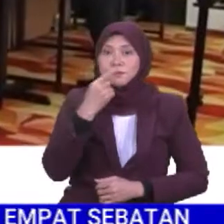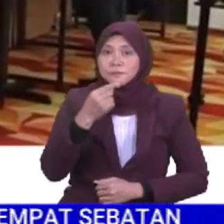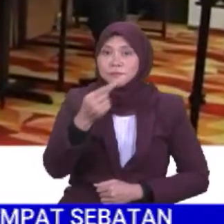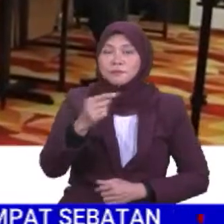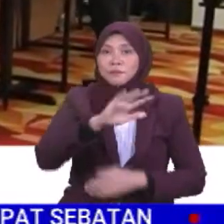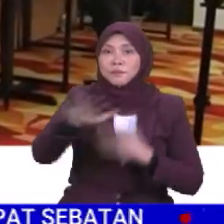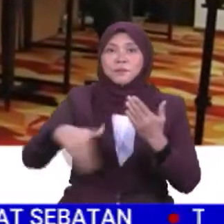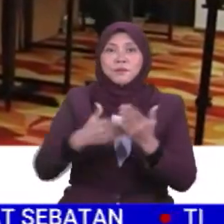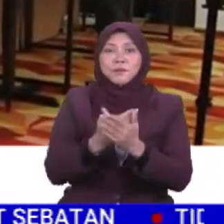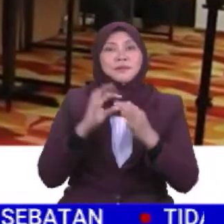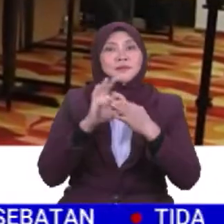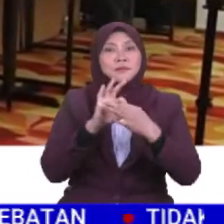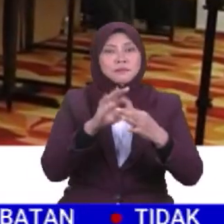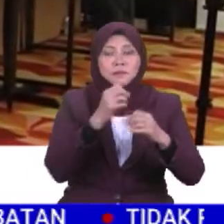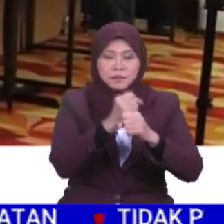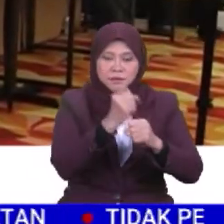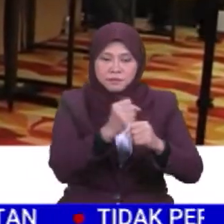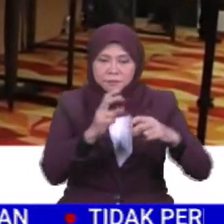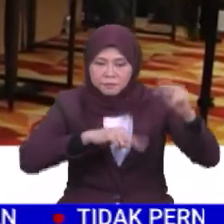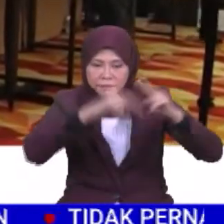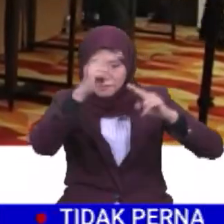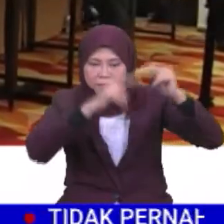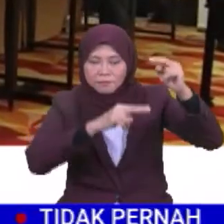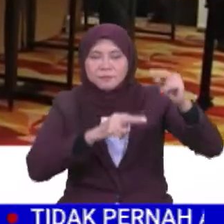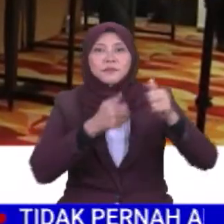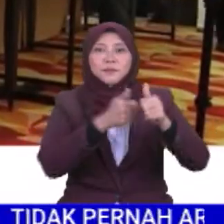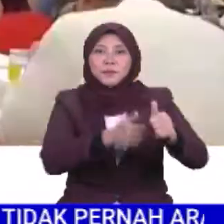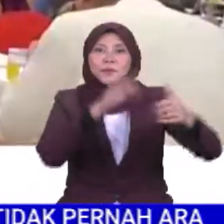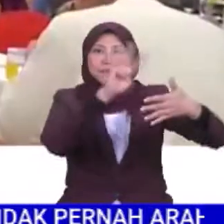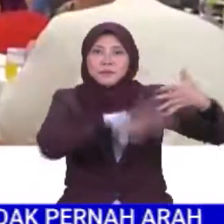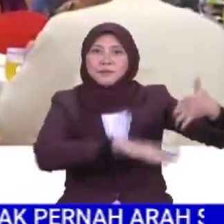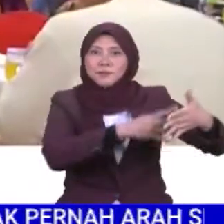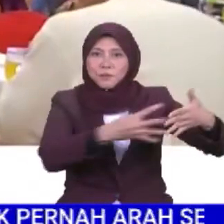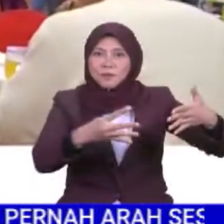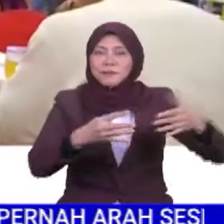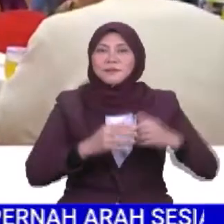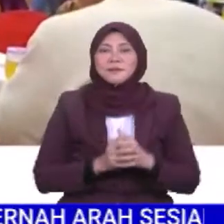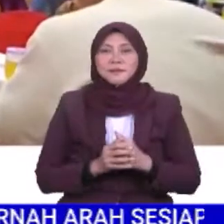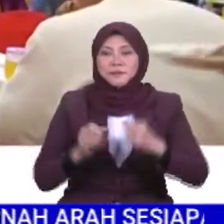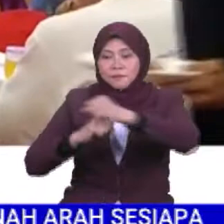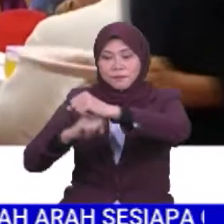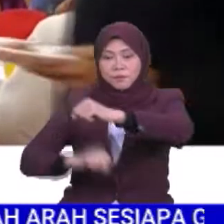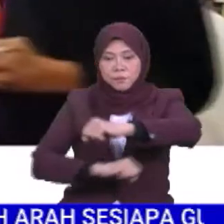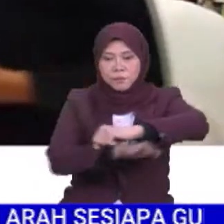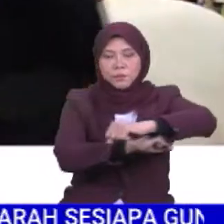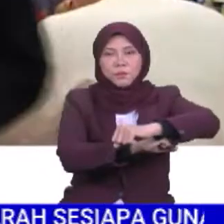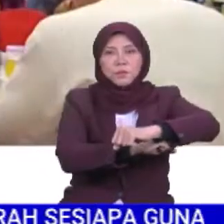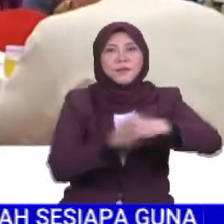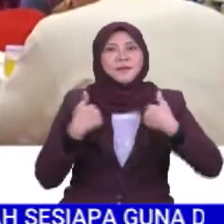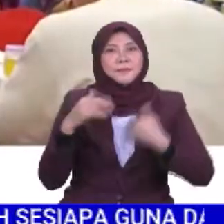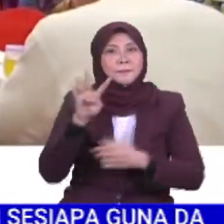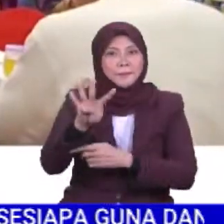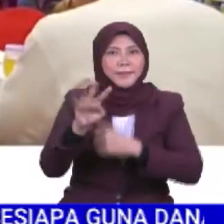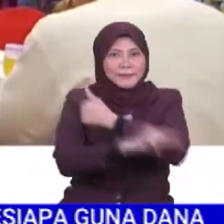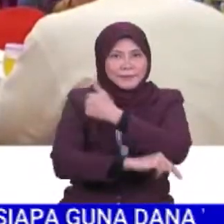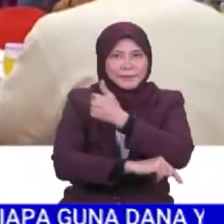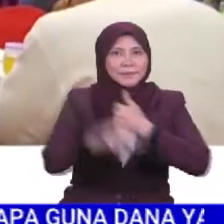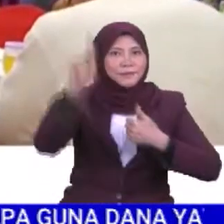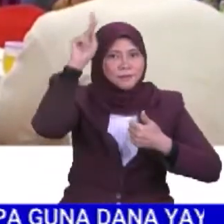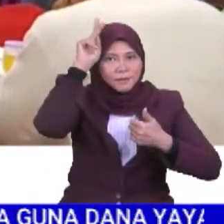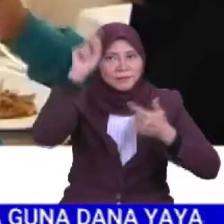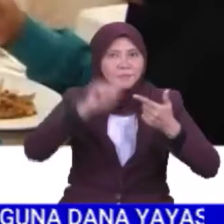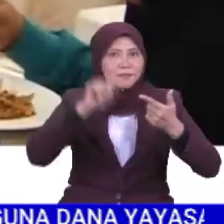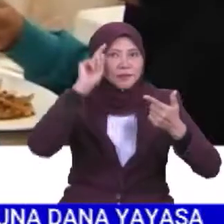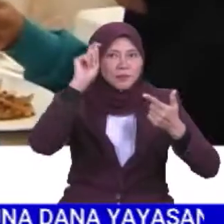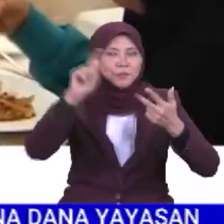secara keseluruhan kejar pembinaan berjalan mengikut jadwal kemajuan infrastruktur membalikkan 4 Negeri yaitu Kelantan